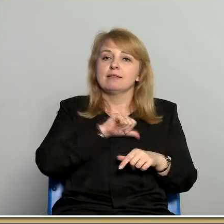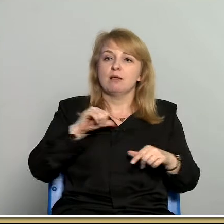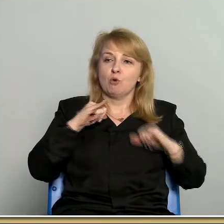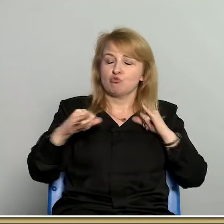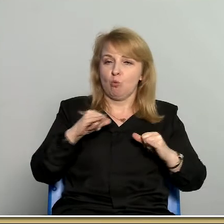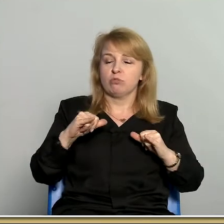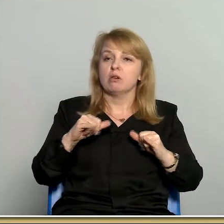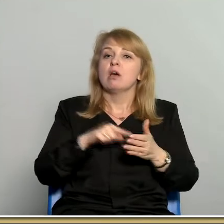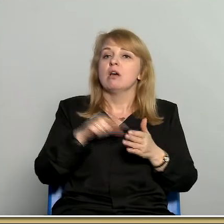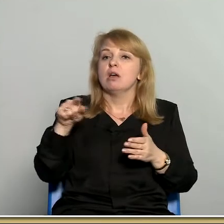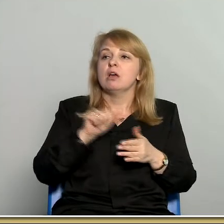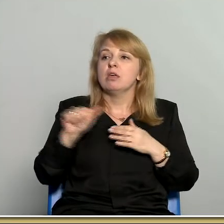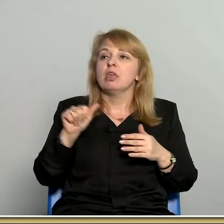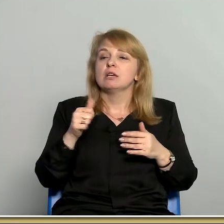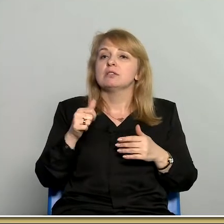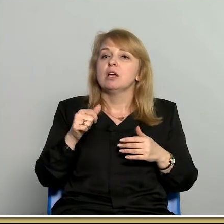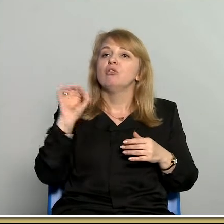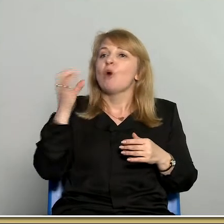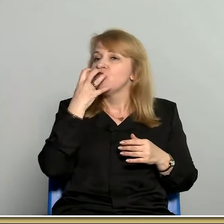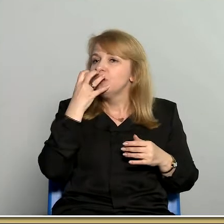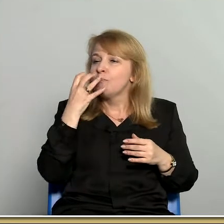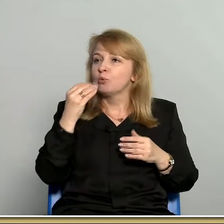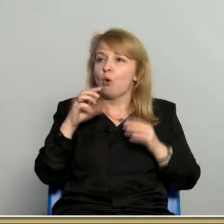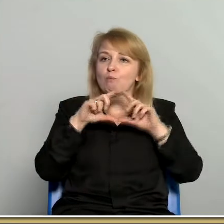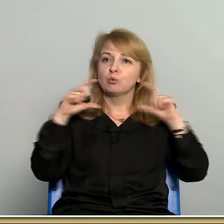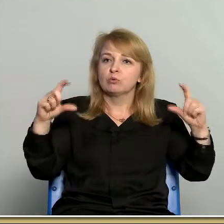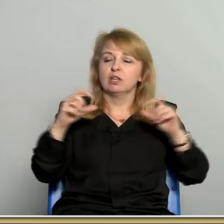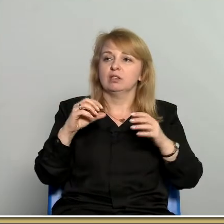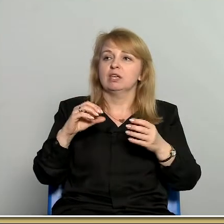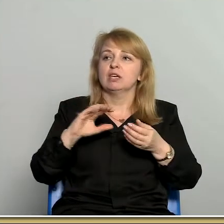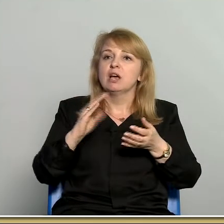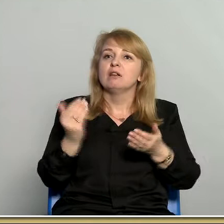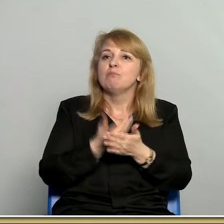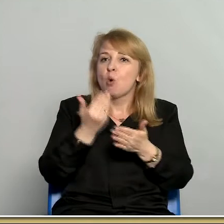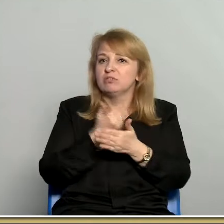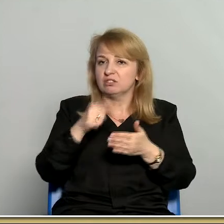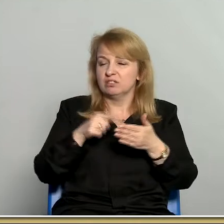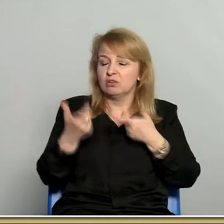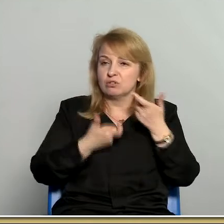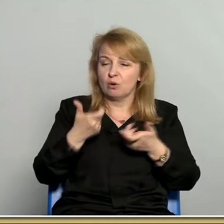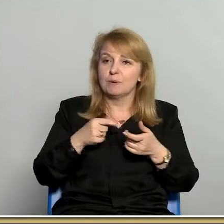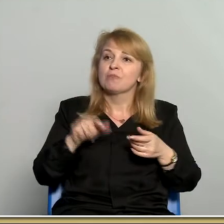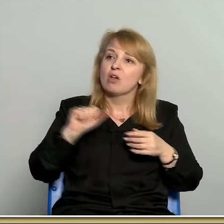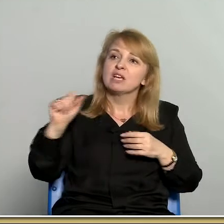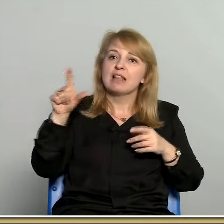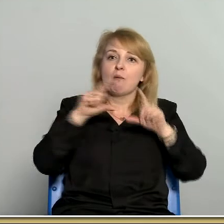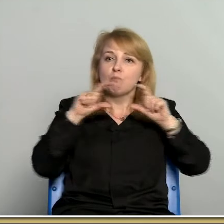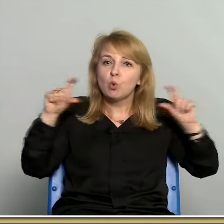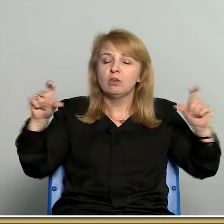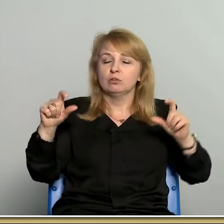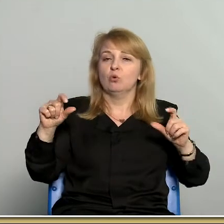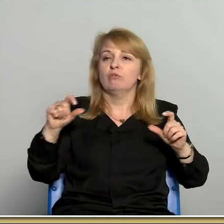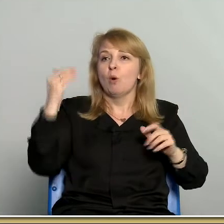terytorialnego, a więc termomodernizacja. Efektywność energetyczna, termomodernizacja budynków użyteczności publicznej kwota 14